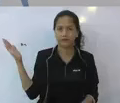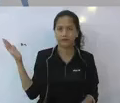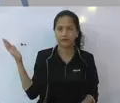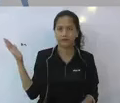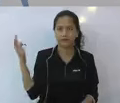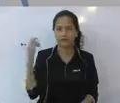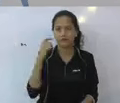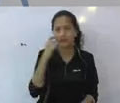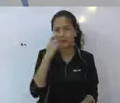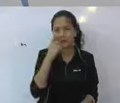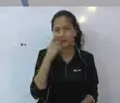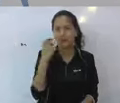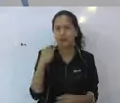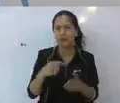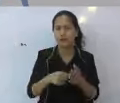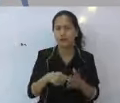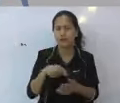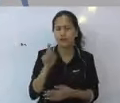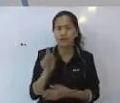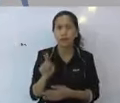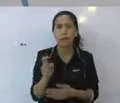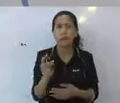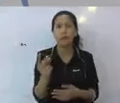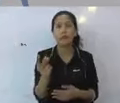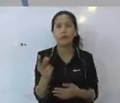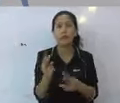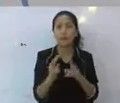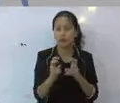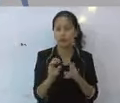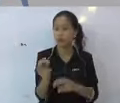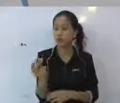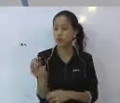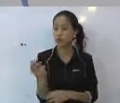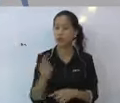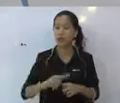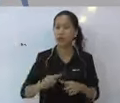kahit wala nito, okay lang. Magiging healthy pa rin. Ano-ano yung mga yon?